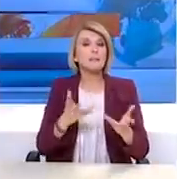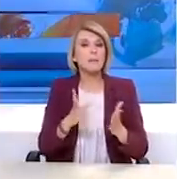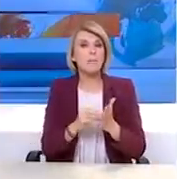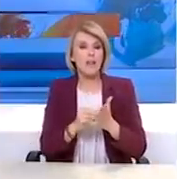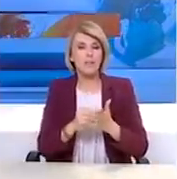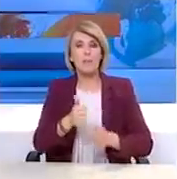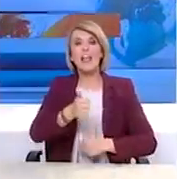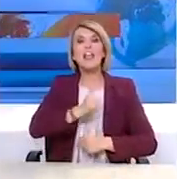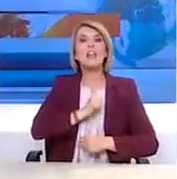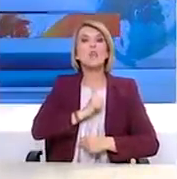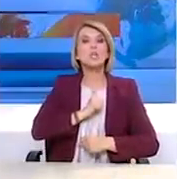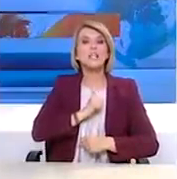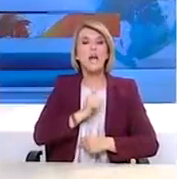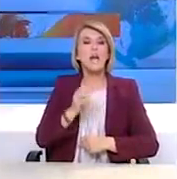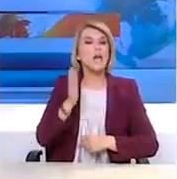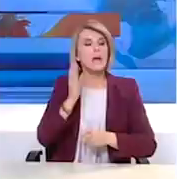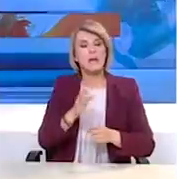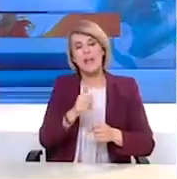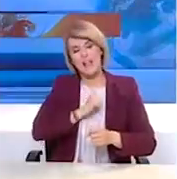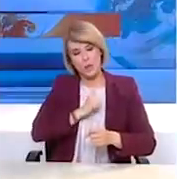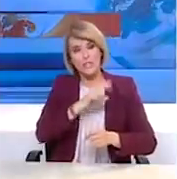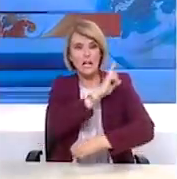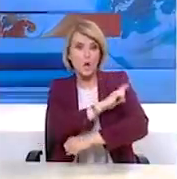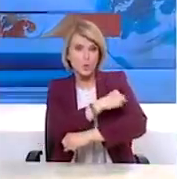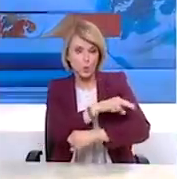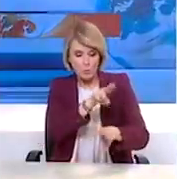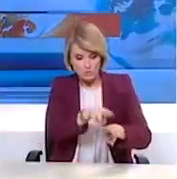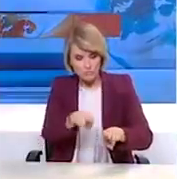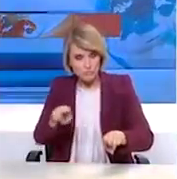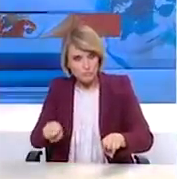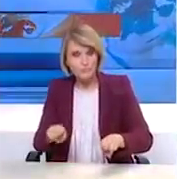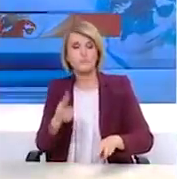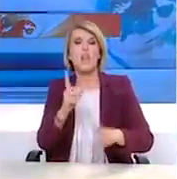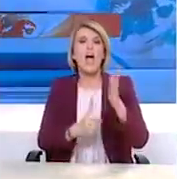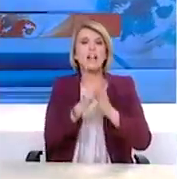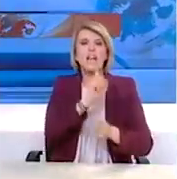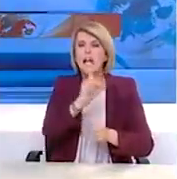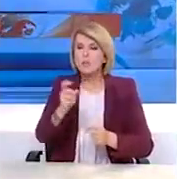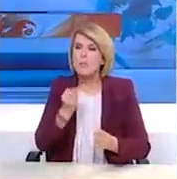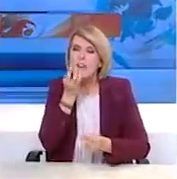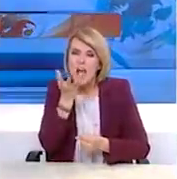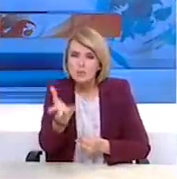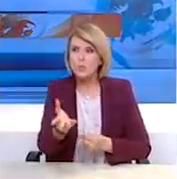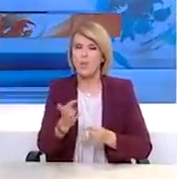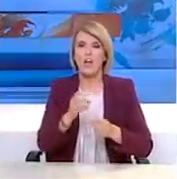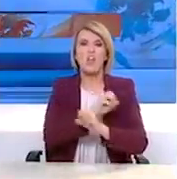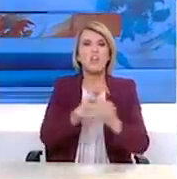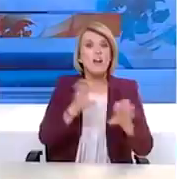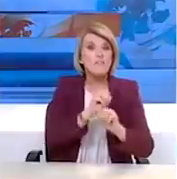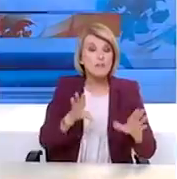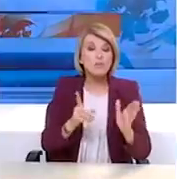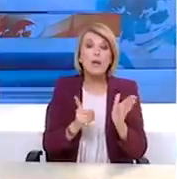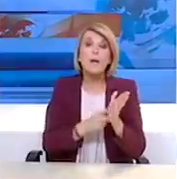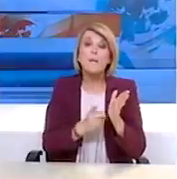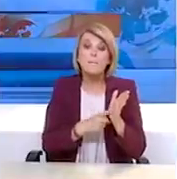ΜΕΘ, 30 εκατομμύρια σε διαγνωστικά κέντρα, 11 εκατομμύρια για διαφημιστική δαπάνη, όταν ο νόμος επιβάλλει τη δωρεάν